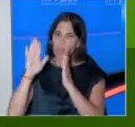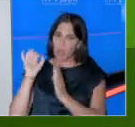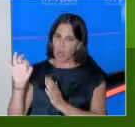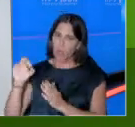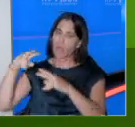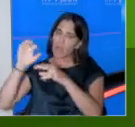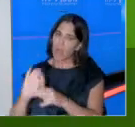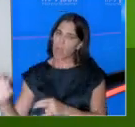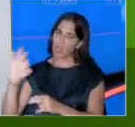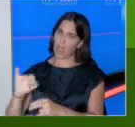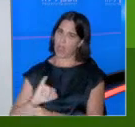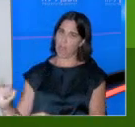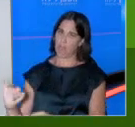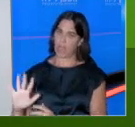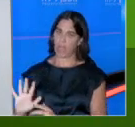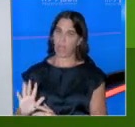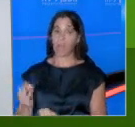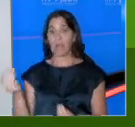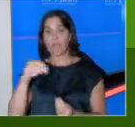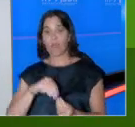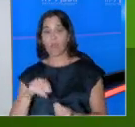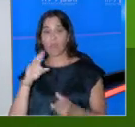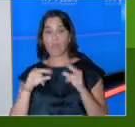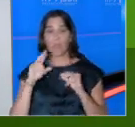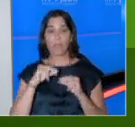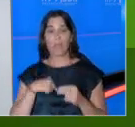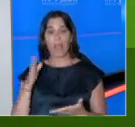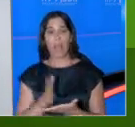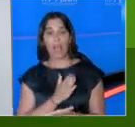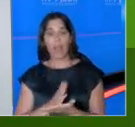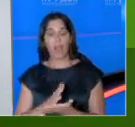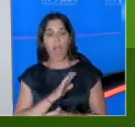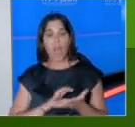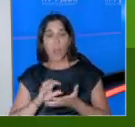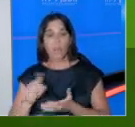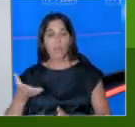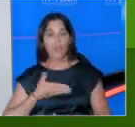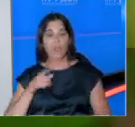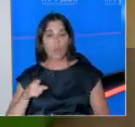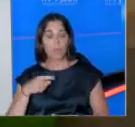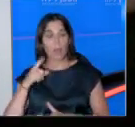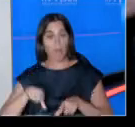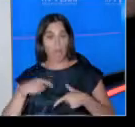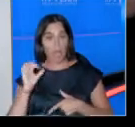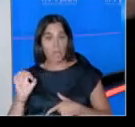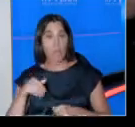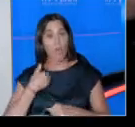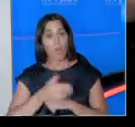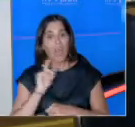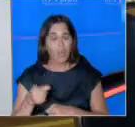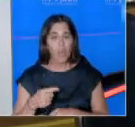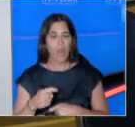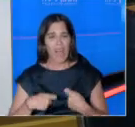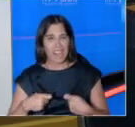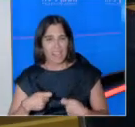נמצאת בימין. ודבר נוסף, זה הוא מדבר על בעצם ההחלטה המורכבת ביותר שהוא קיבל במהלך חייו, אחרי כל העסקים שהוא